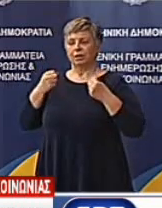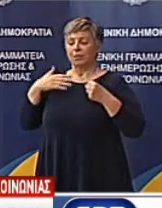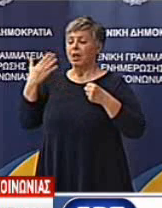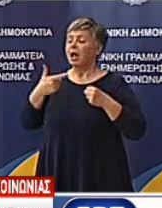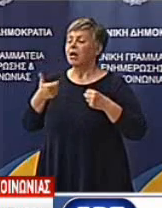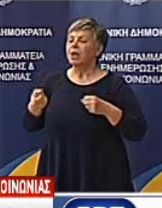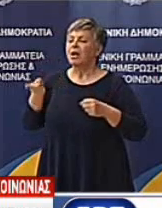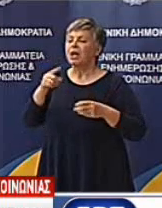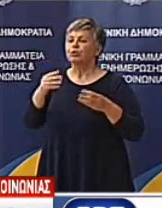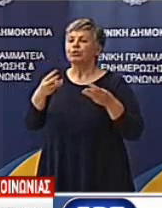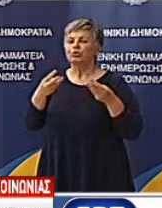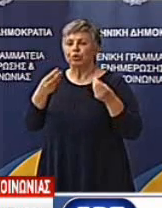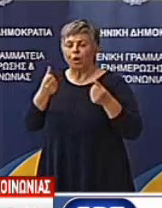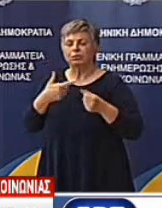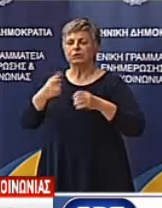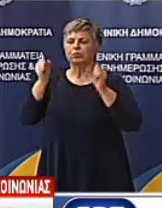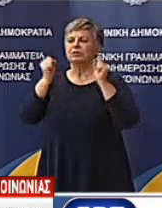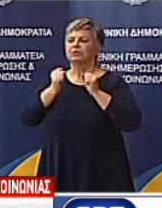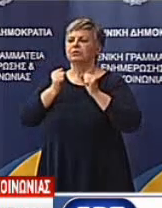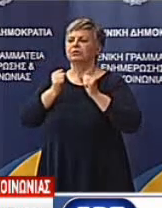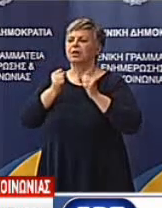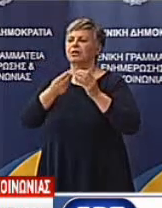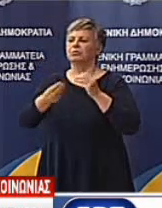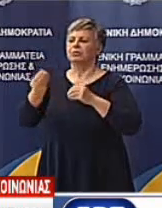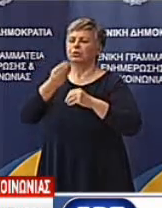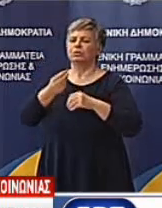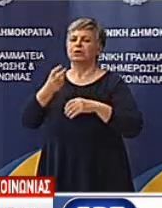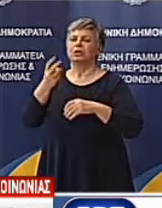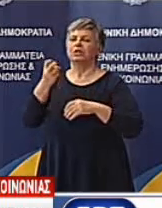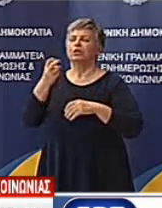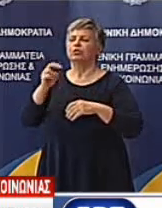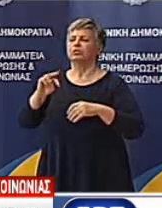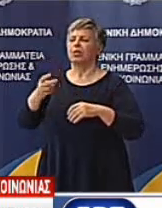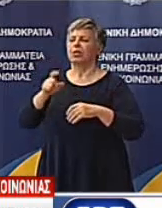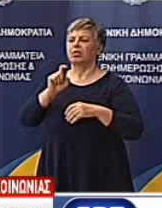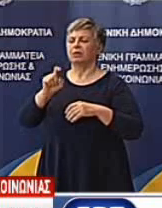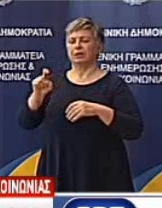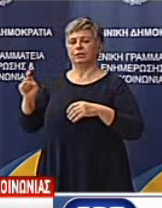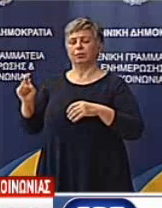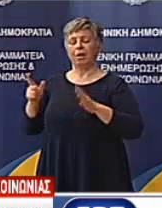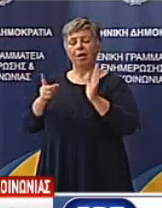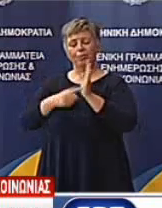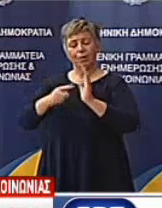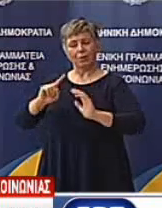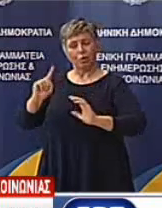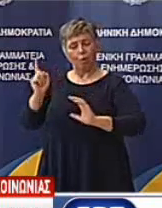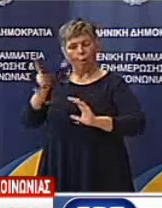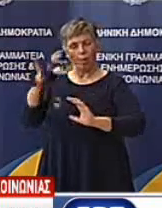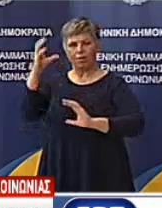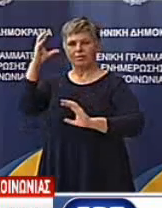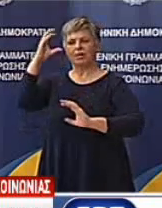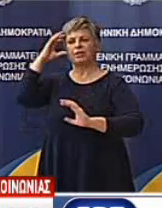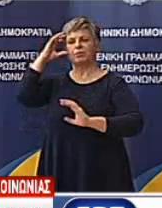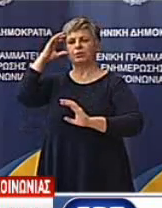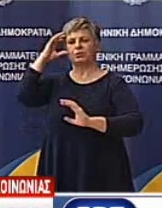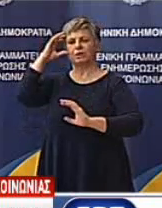μην ξεχνάμε μερικά πράγματα, δεν είναι τη στιγμή, ωστόσο πρέπει να το θυμόμαστε. Και ότι αυτή